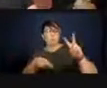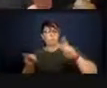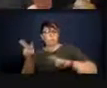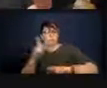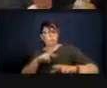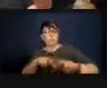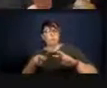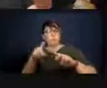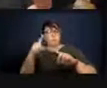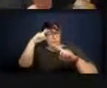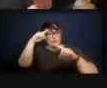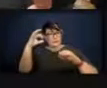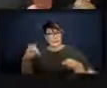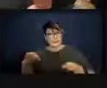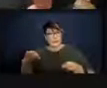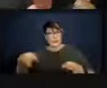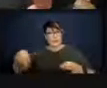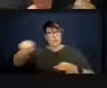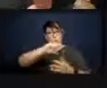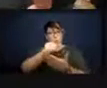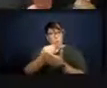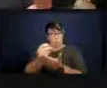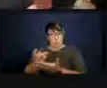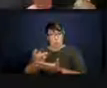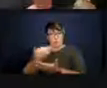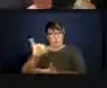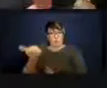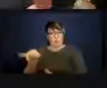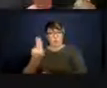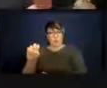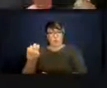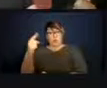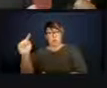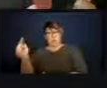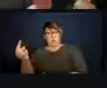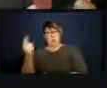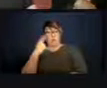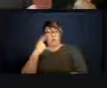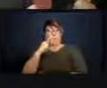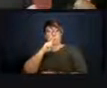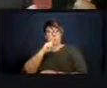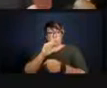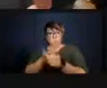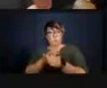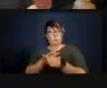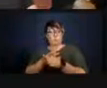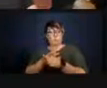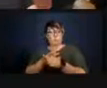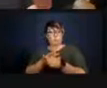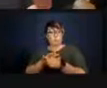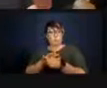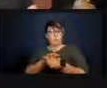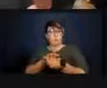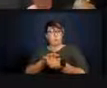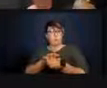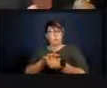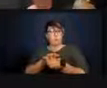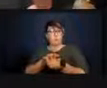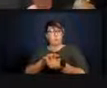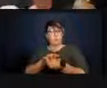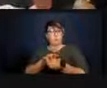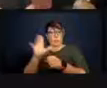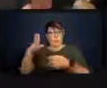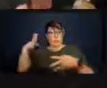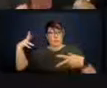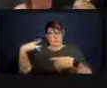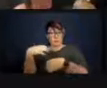أيضا المحاضرين الذين قاموا بتقديم عرض قبل دقائق. بالنسبة لنا نحن